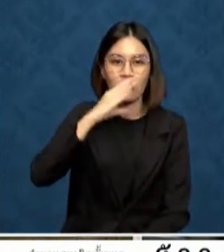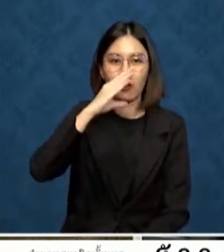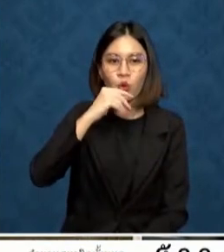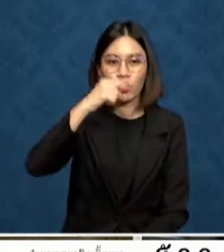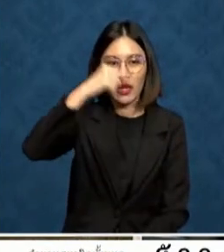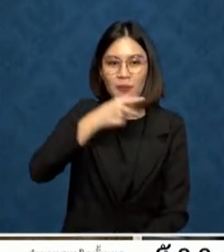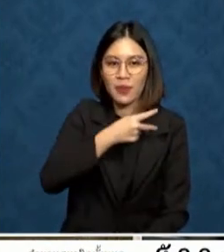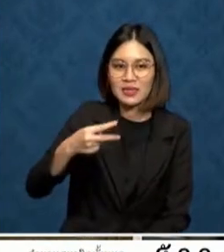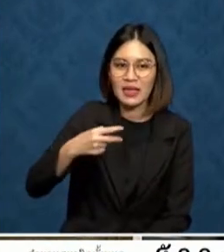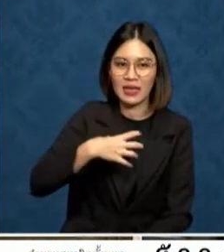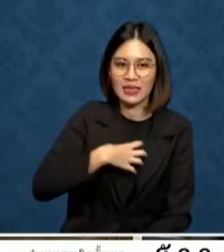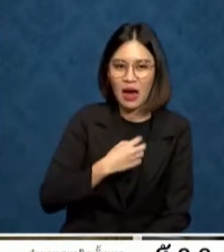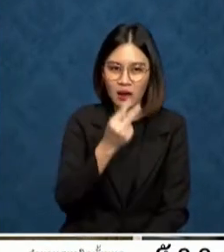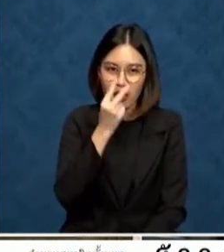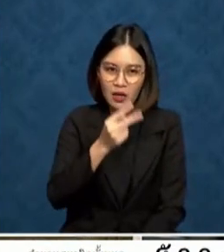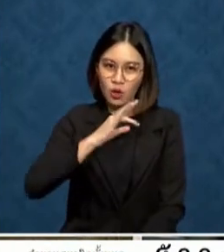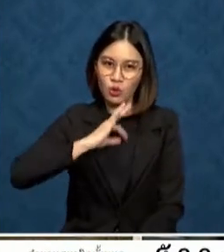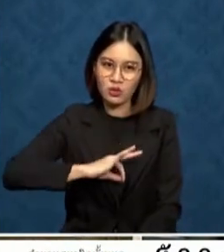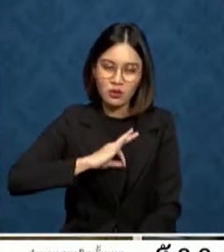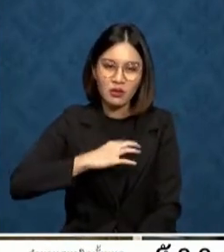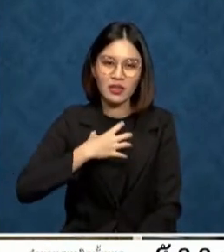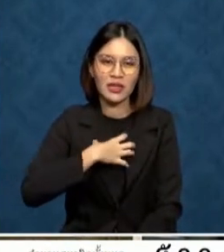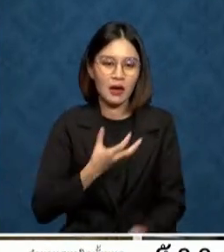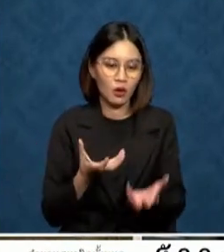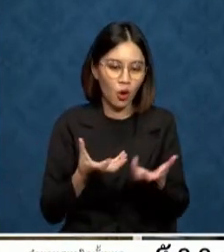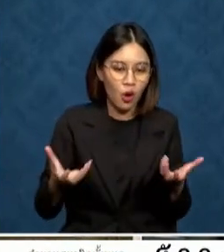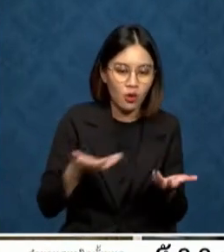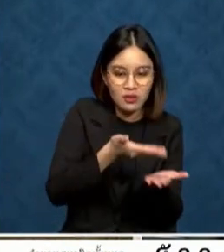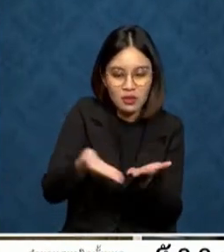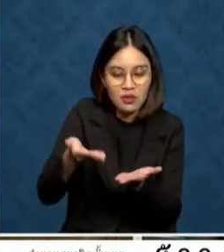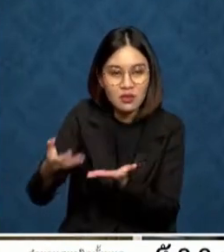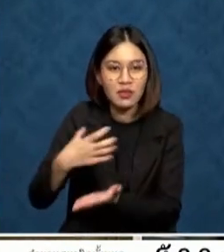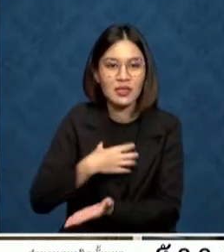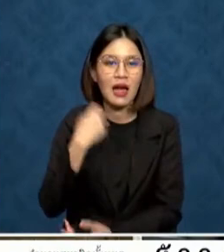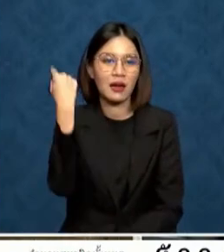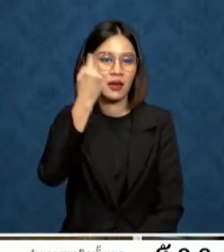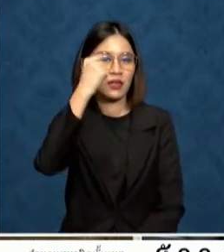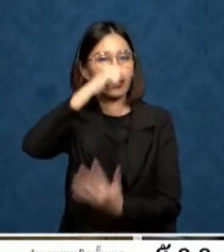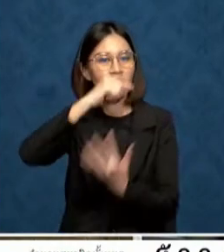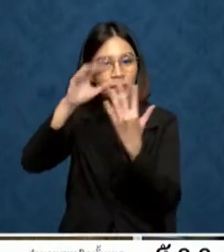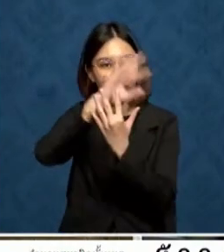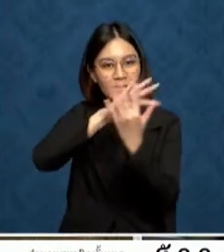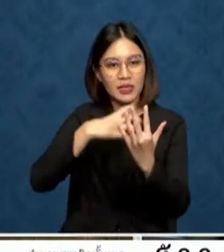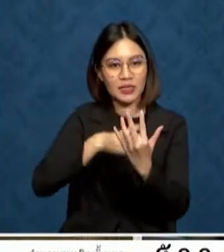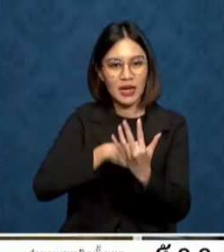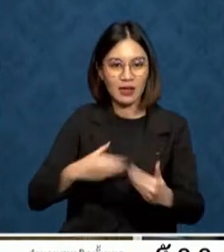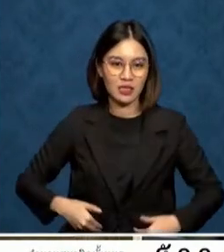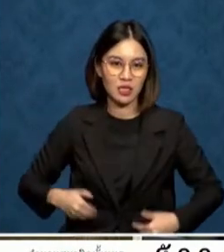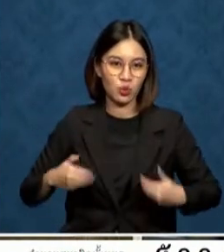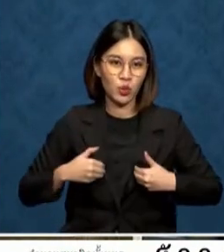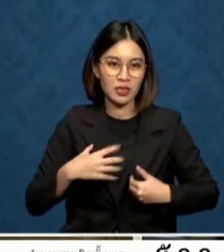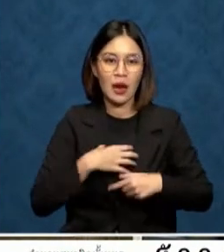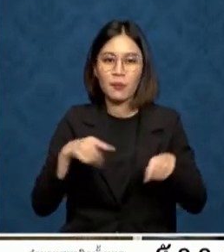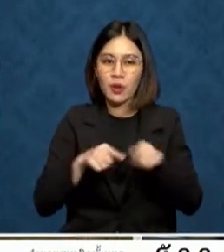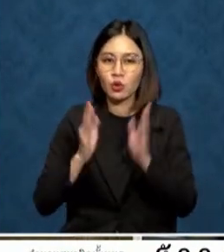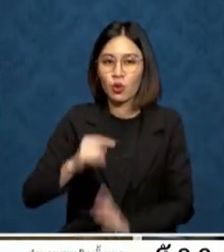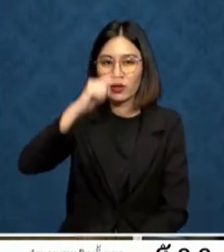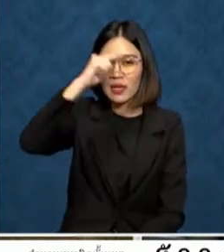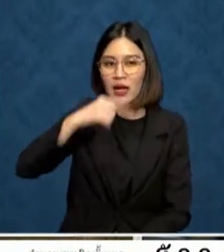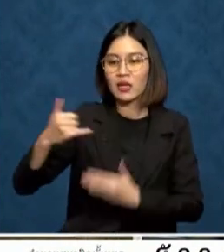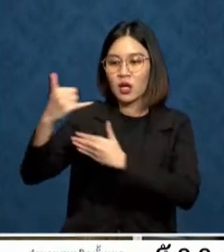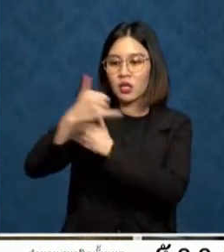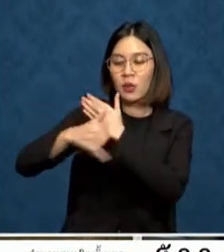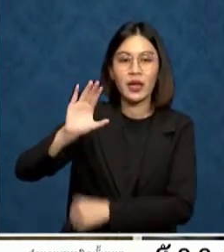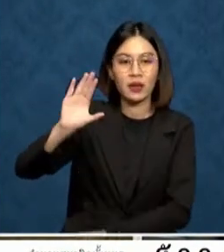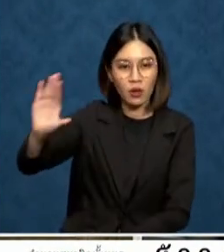เขาเห็นความรู้สึกแบบนี้เขาอยากจะซื้อสินค้าไทยเขาอยากจะมาเที่ยวประเทศไทยเขาอยากใช้ชีวิตแบบคนไทยหรือต่อให้เขาอยู่ที่ประเทศของ